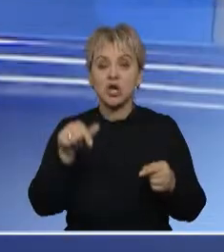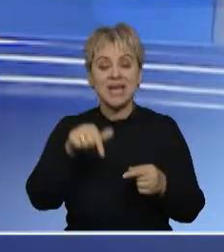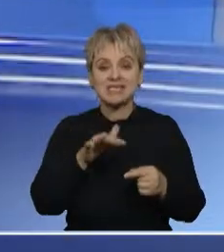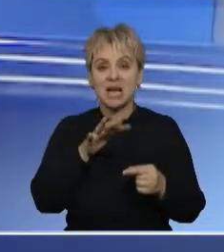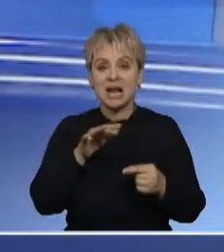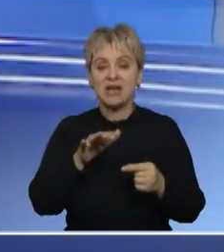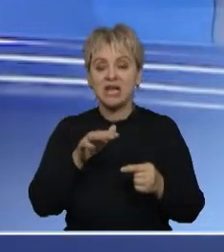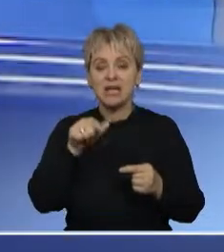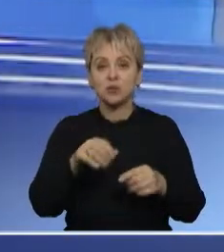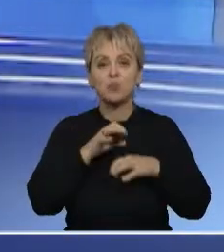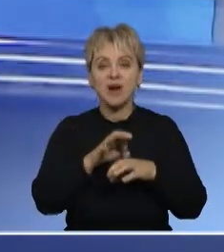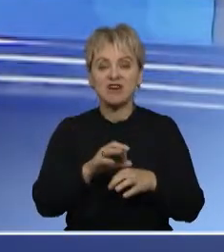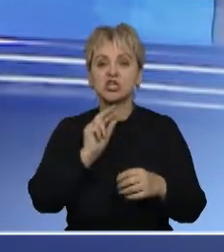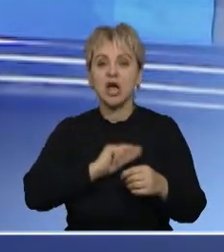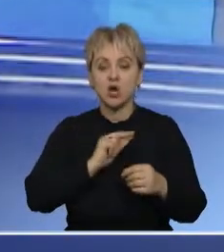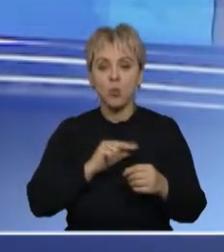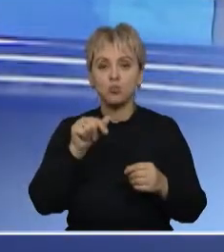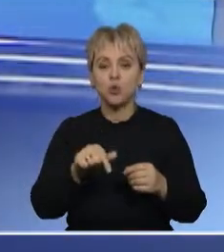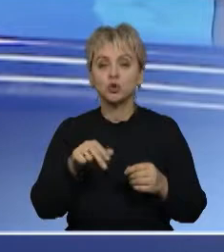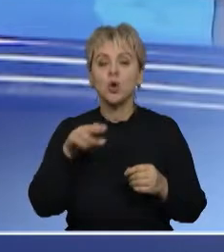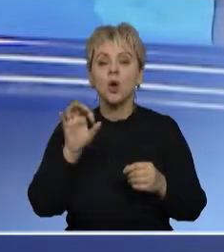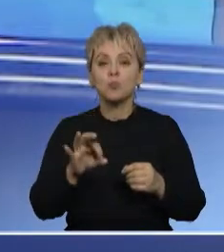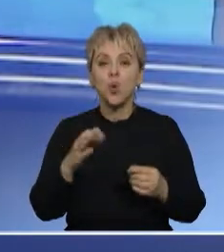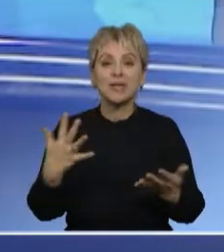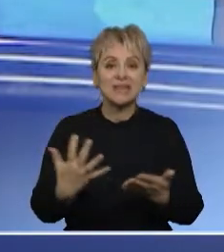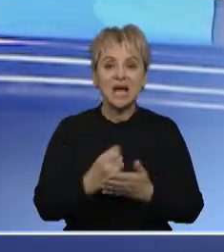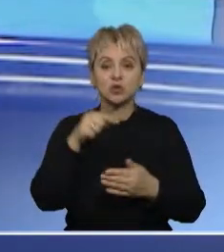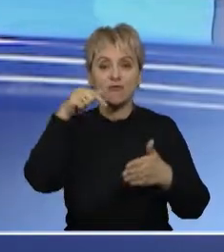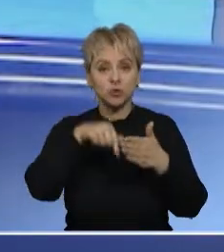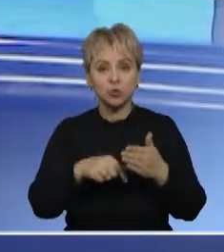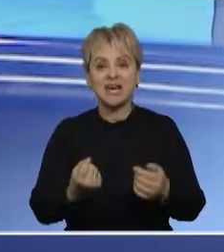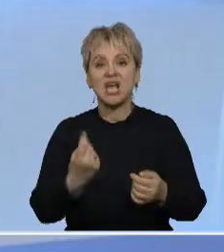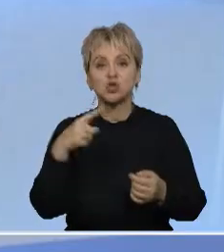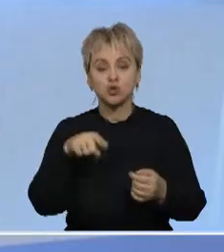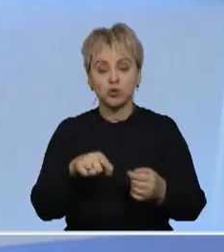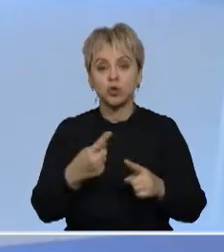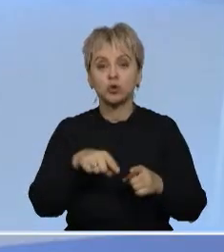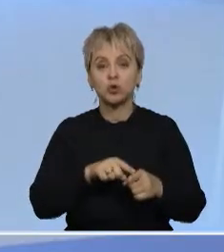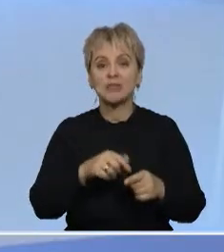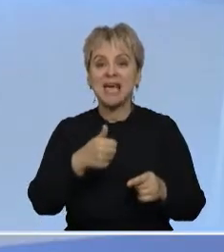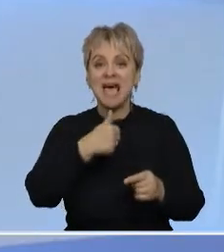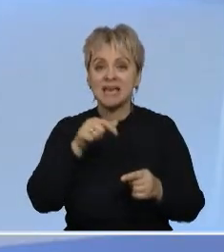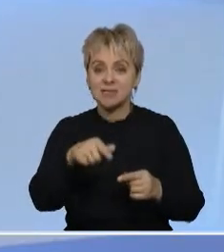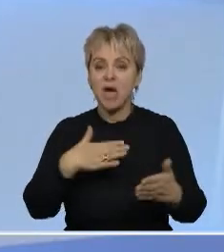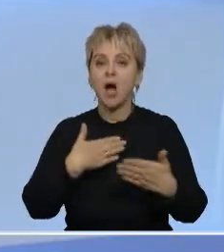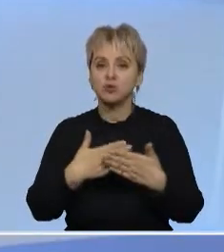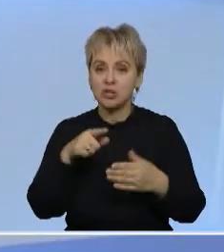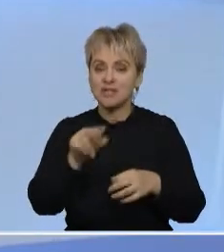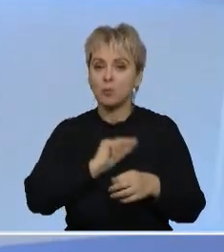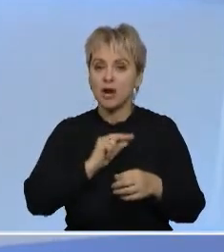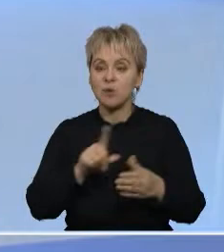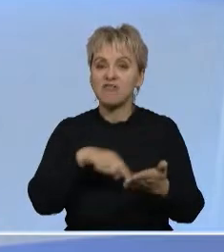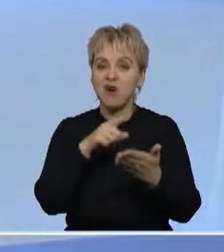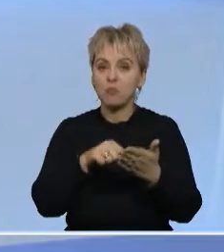лет проводилась работа по изыскиванию внутренних источников, то есть с экспертами, с общественностью